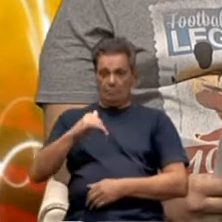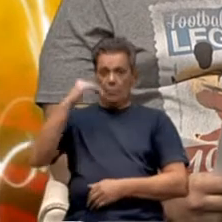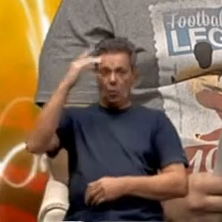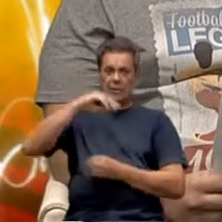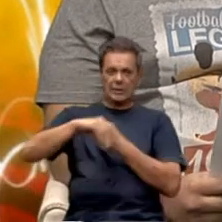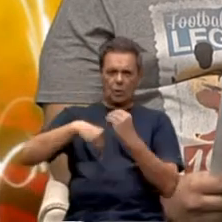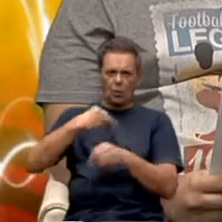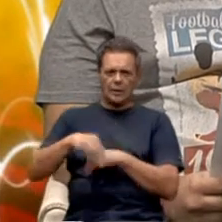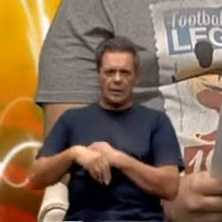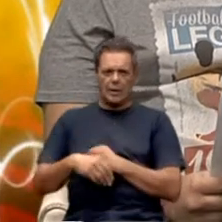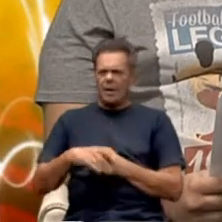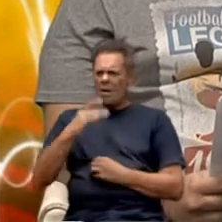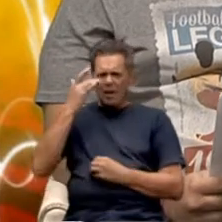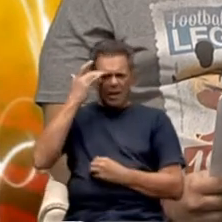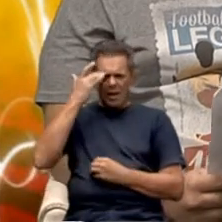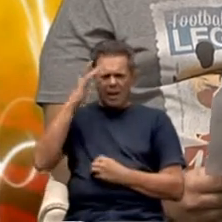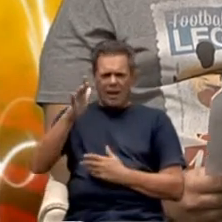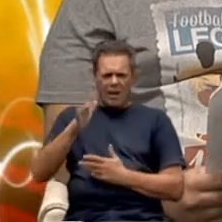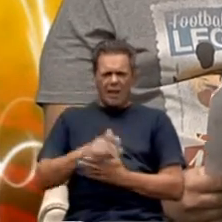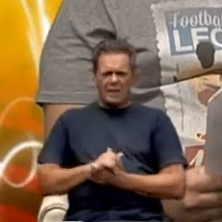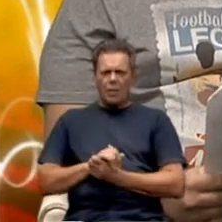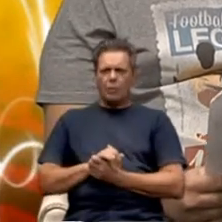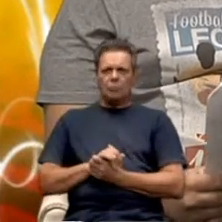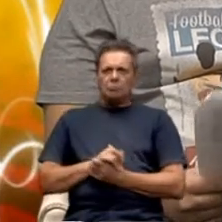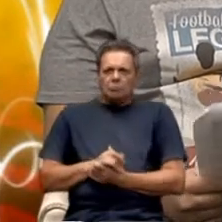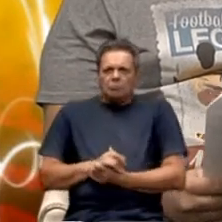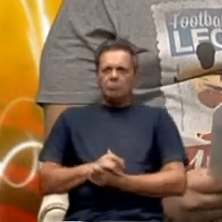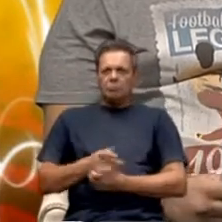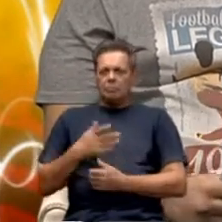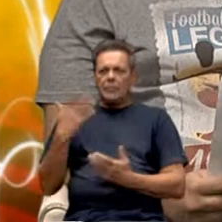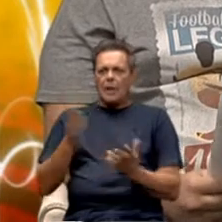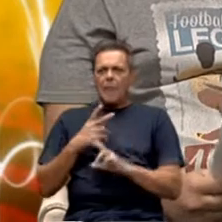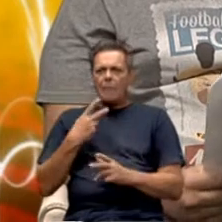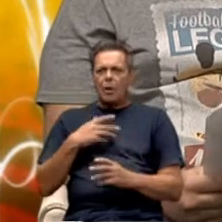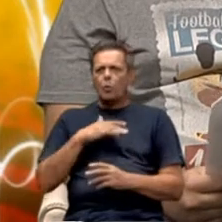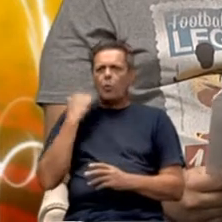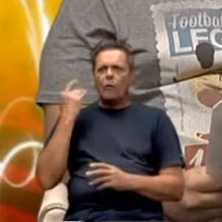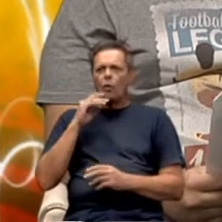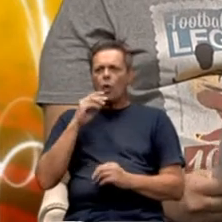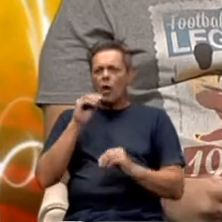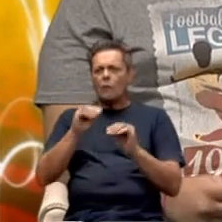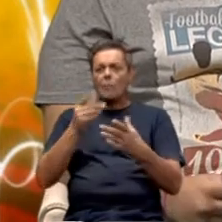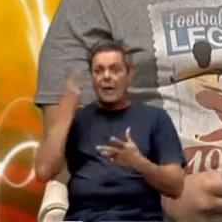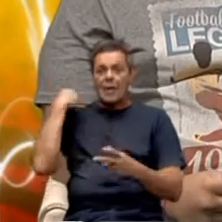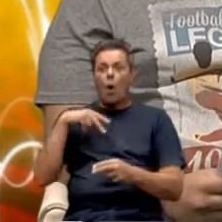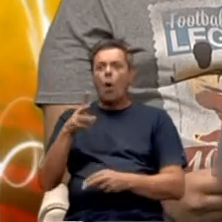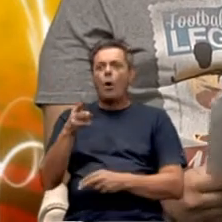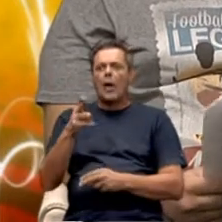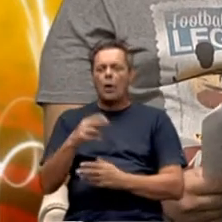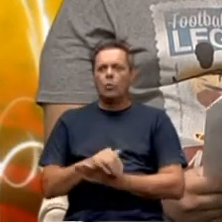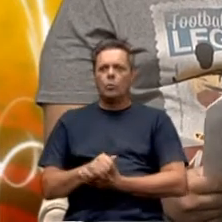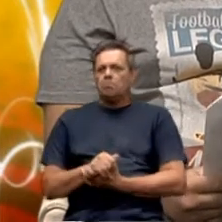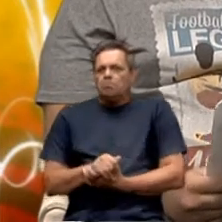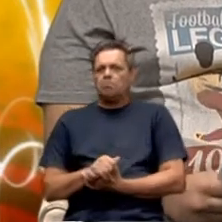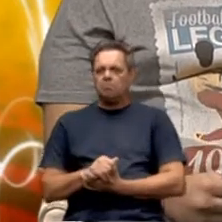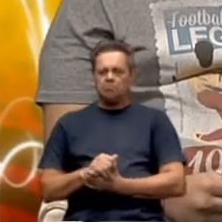roditelji, profesori, neki ne znaju, nemaju dovoljno informacija o raku. I nisu svjesni. Puno je bilo primjera djece gdje su, kad su